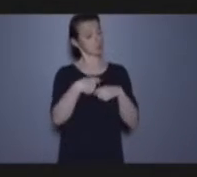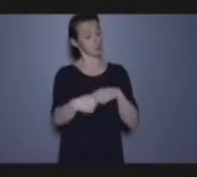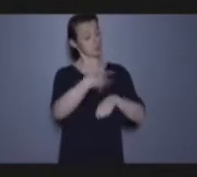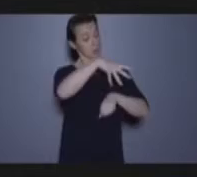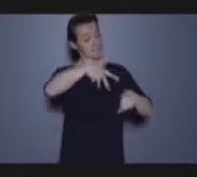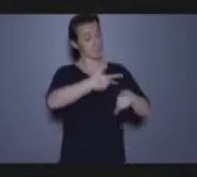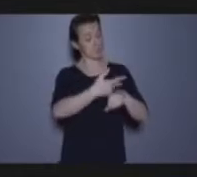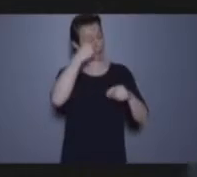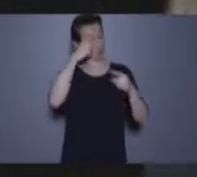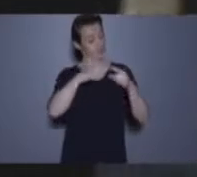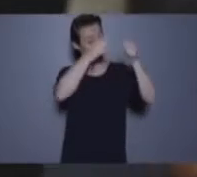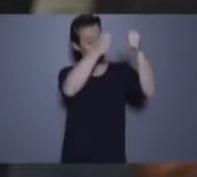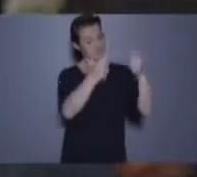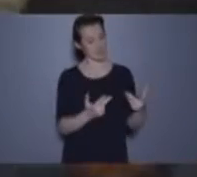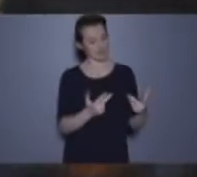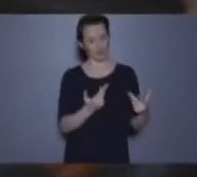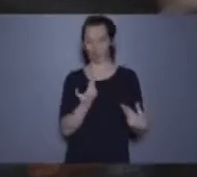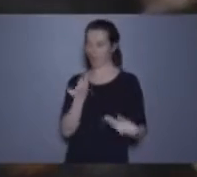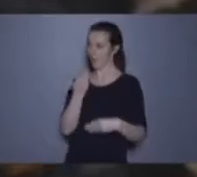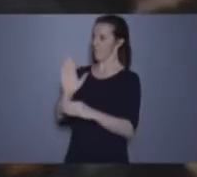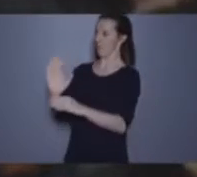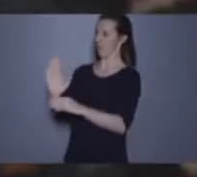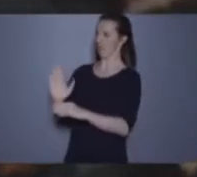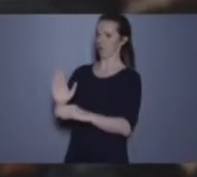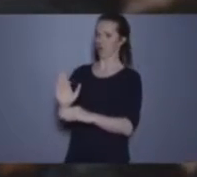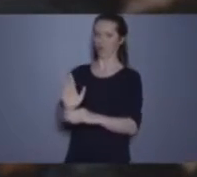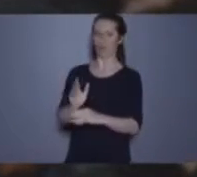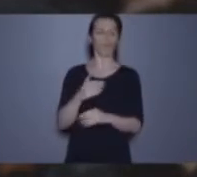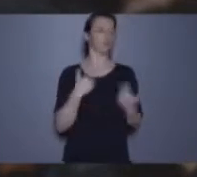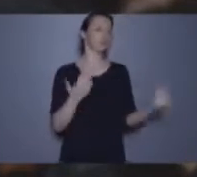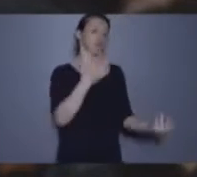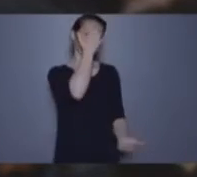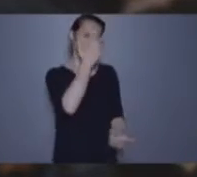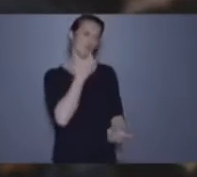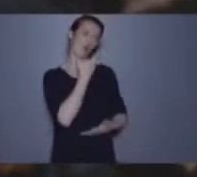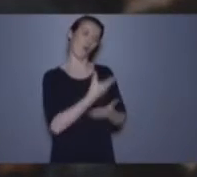montrer le chiffrage. L'autre, sans se démonter. Oh, c'est pas sérieux.